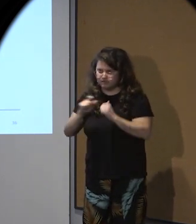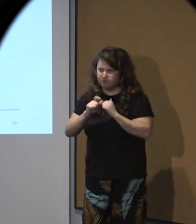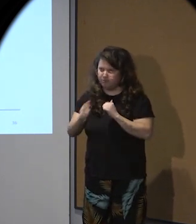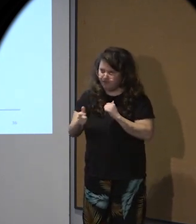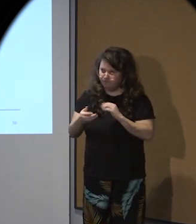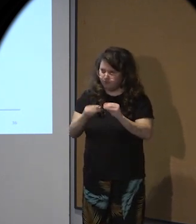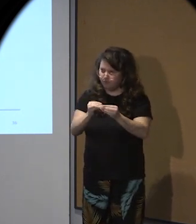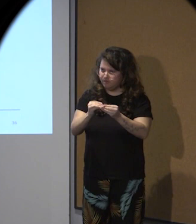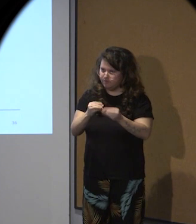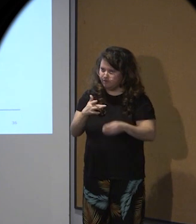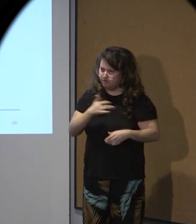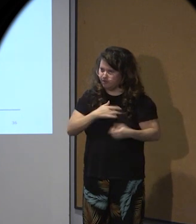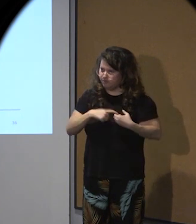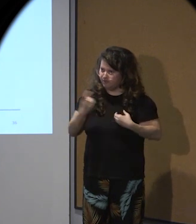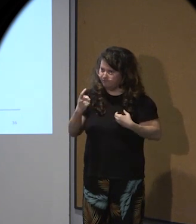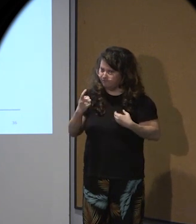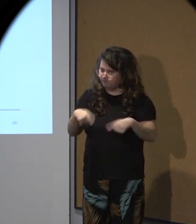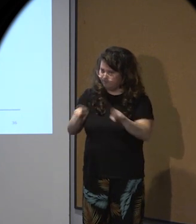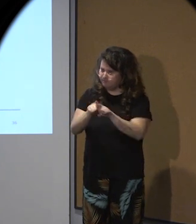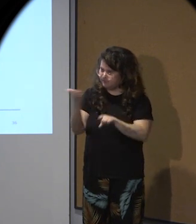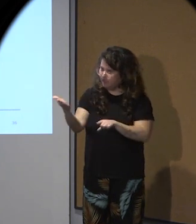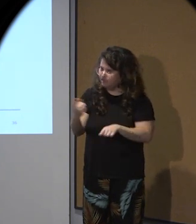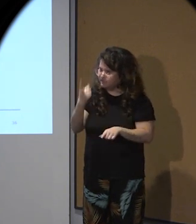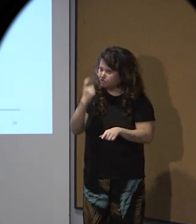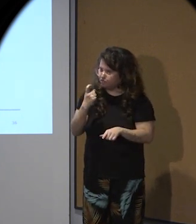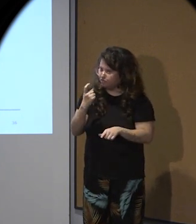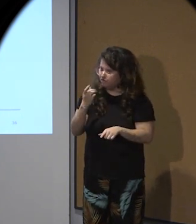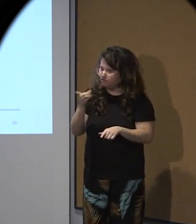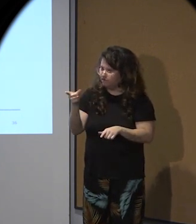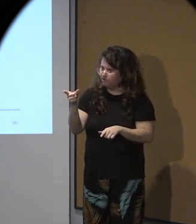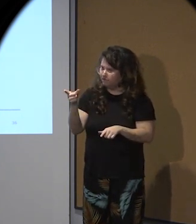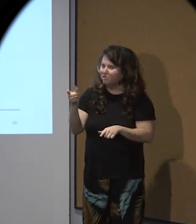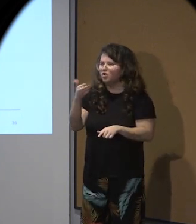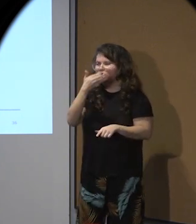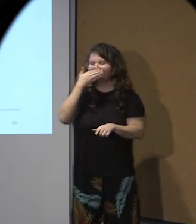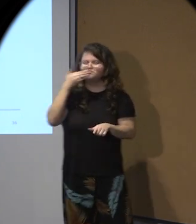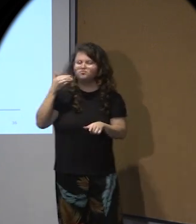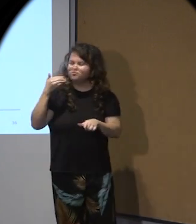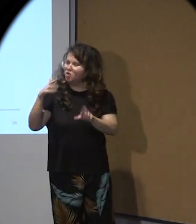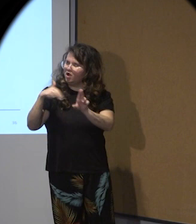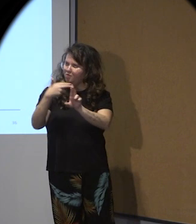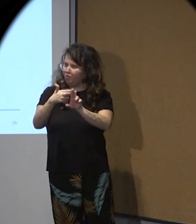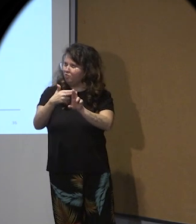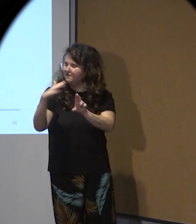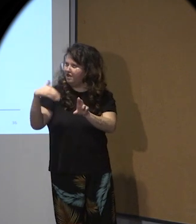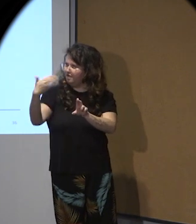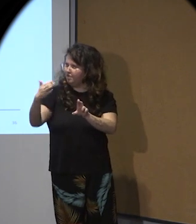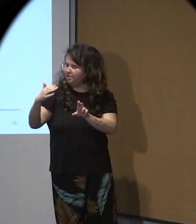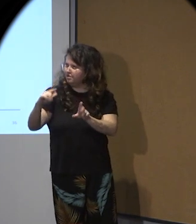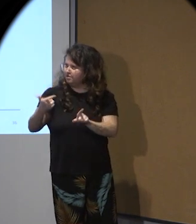de type 2. Oui. On la garde pour Exactement. la deuxième partie? Exactement. Un diabète. Oui,